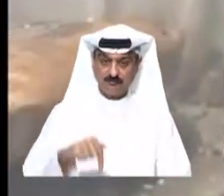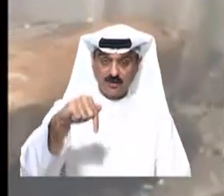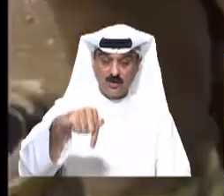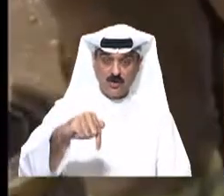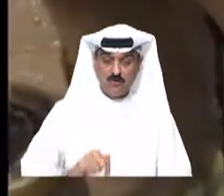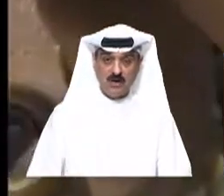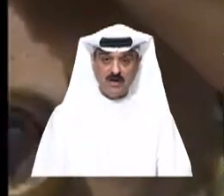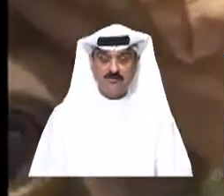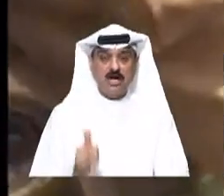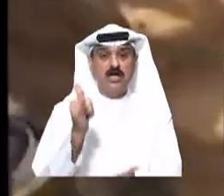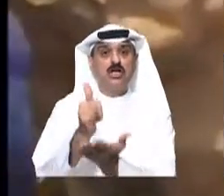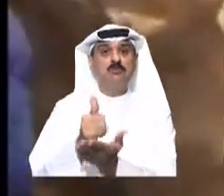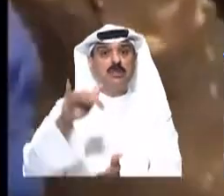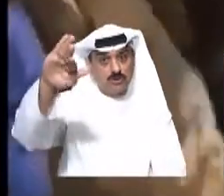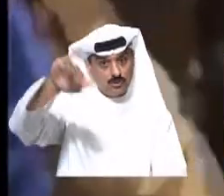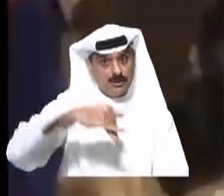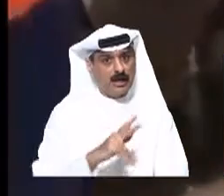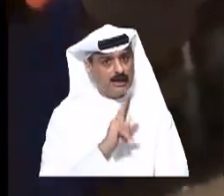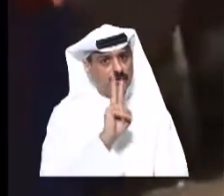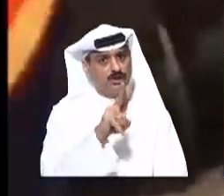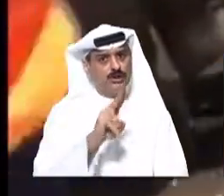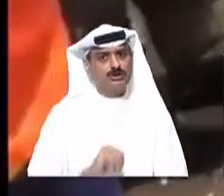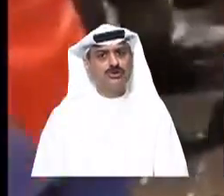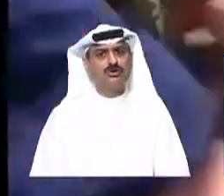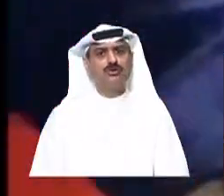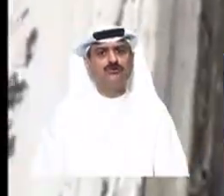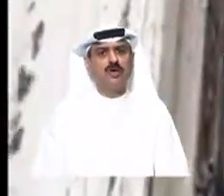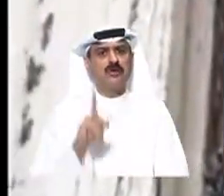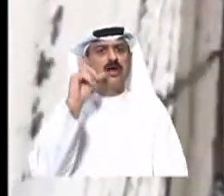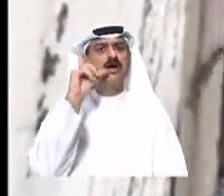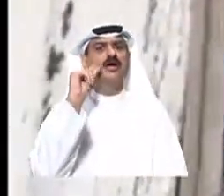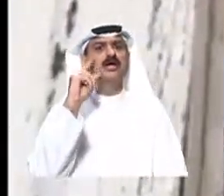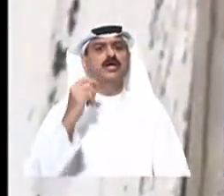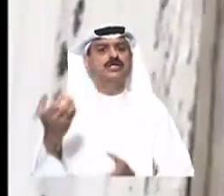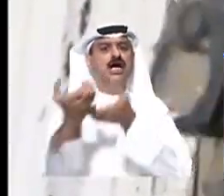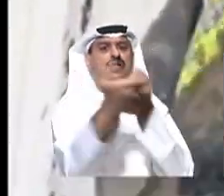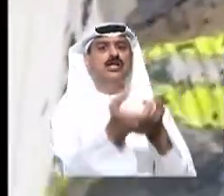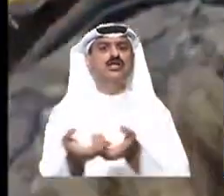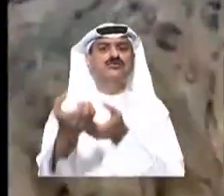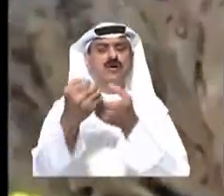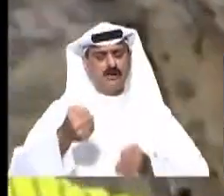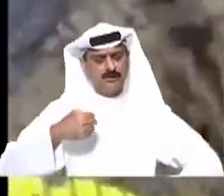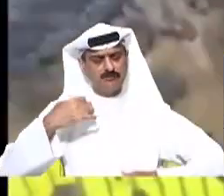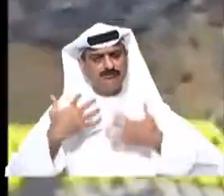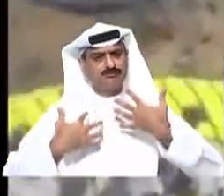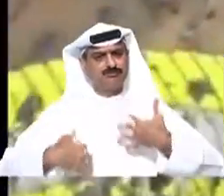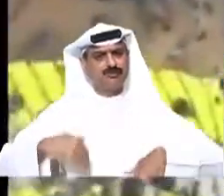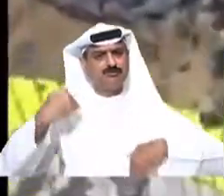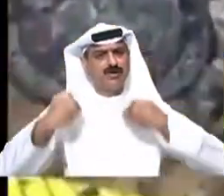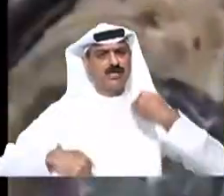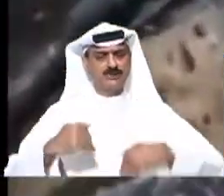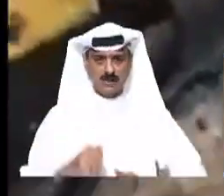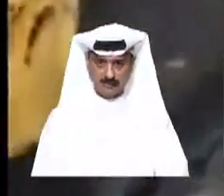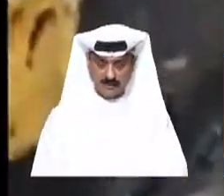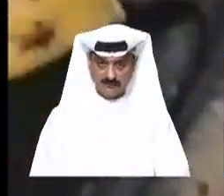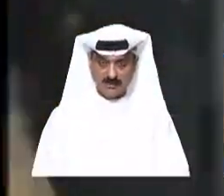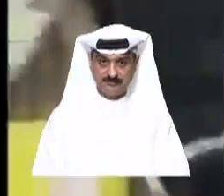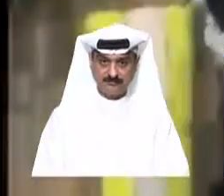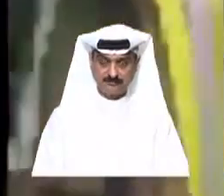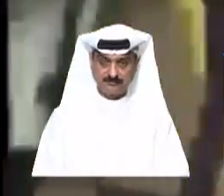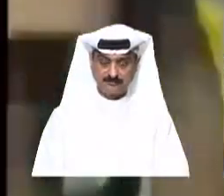لتفقد أبنائه وأخوانه رجال الأطفاء سعيدي سعادة رئيس قوة الأطفاء العام الفريق خالد راكان